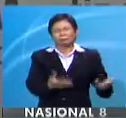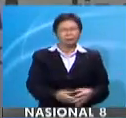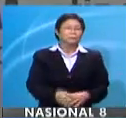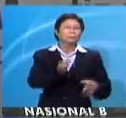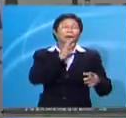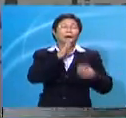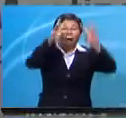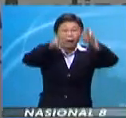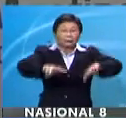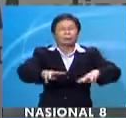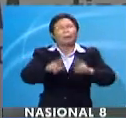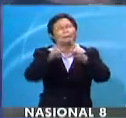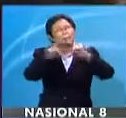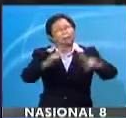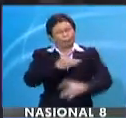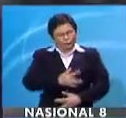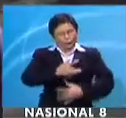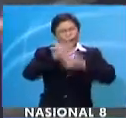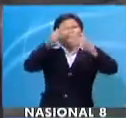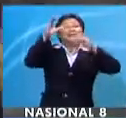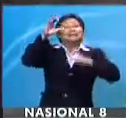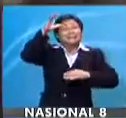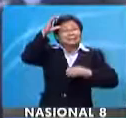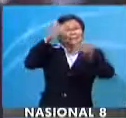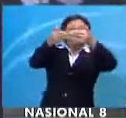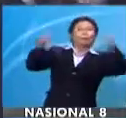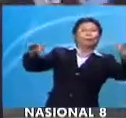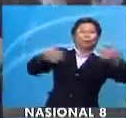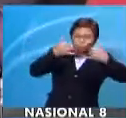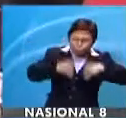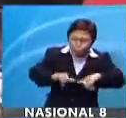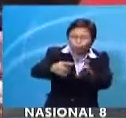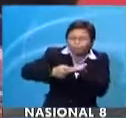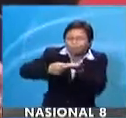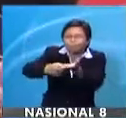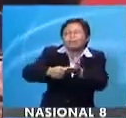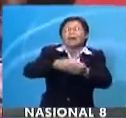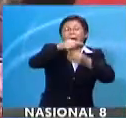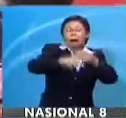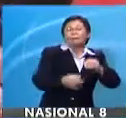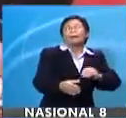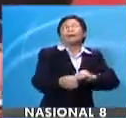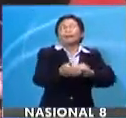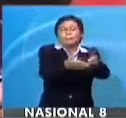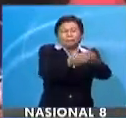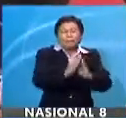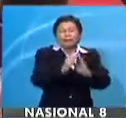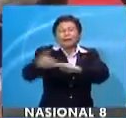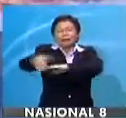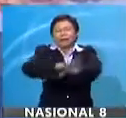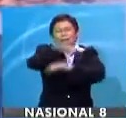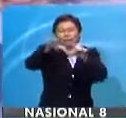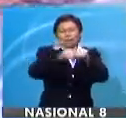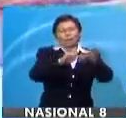beliau lagi, ASEAN amat menghargai keterbukaan China untuk meneruskan proses rundingan dalam isu tuntutan wilayah maritim itu membabitkan